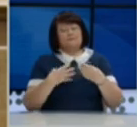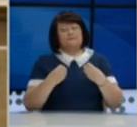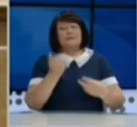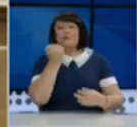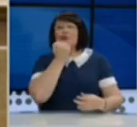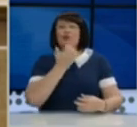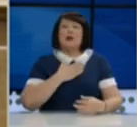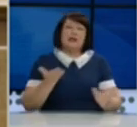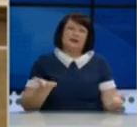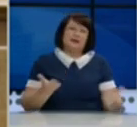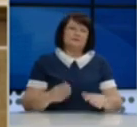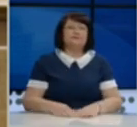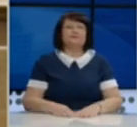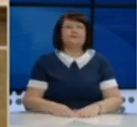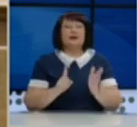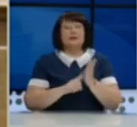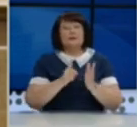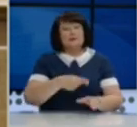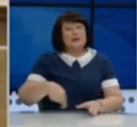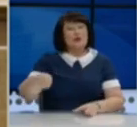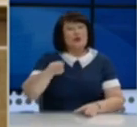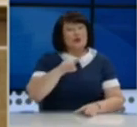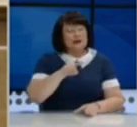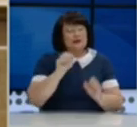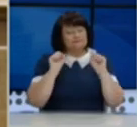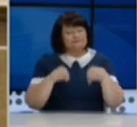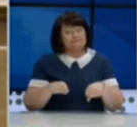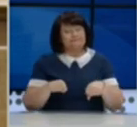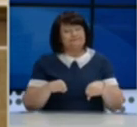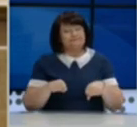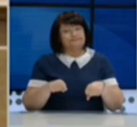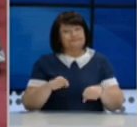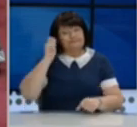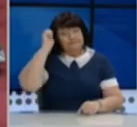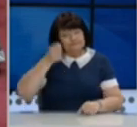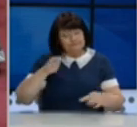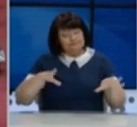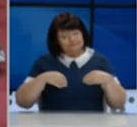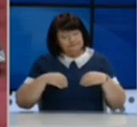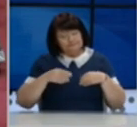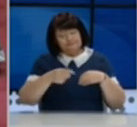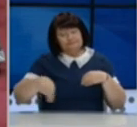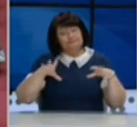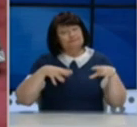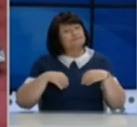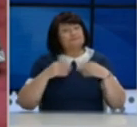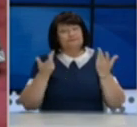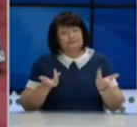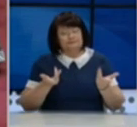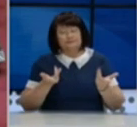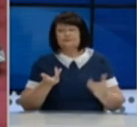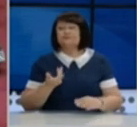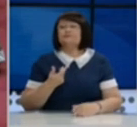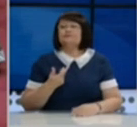όμως να συμφωνήσουμε και σε μία παραδοχή, κοινή παραδοχή, η οποία